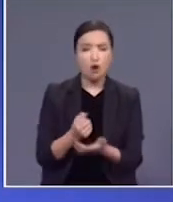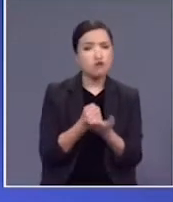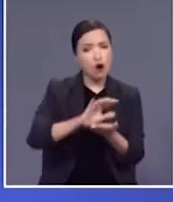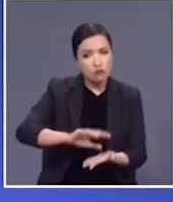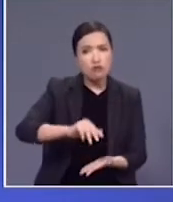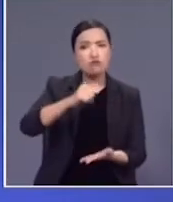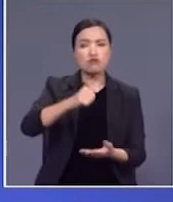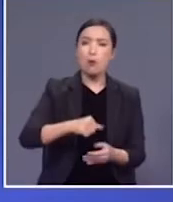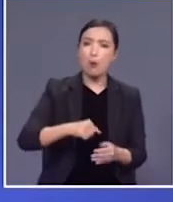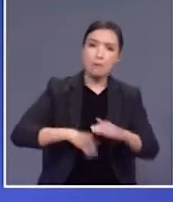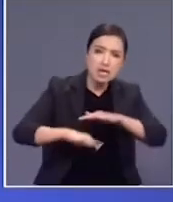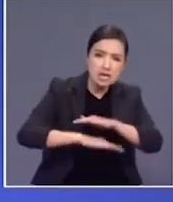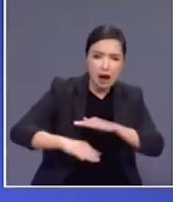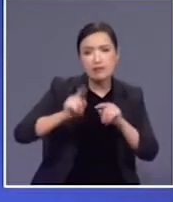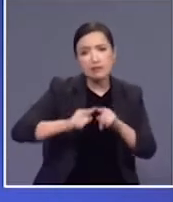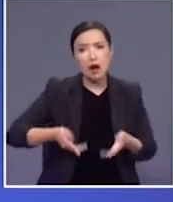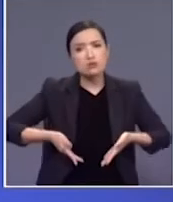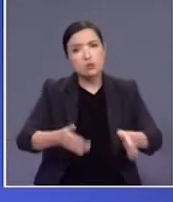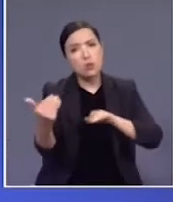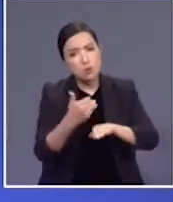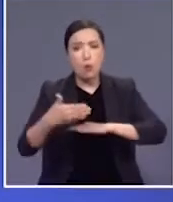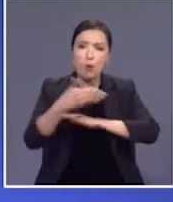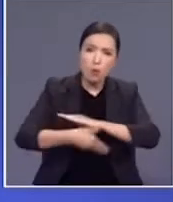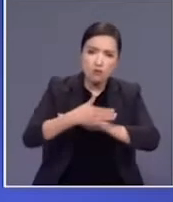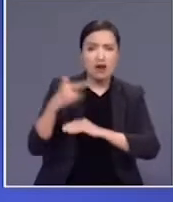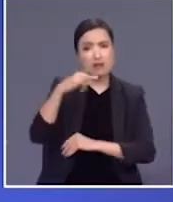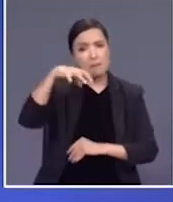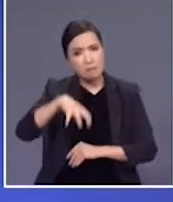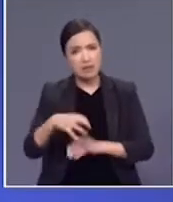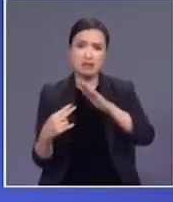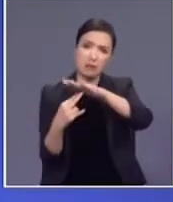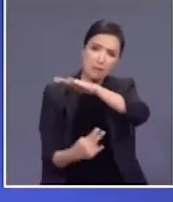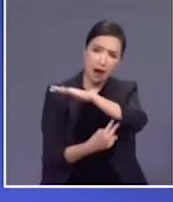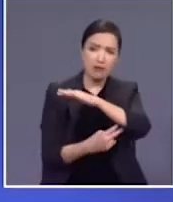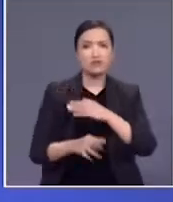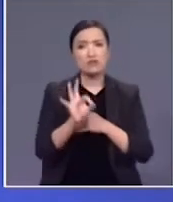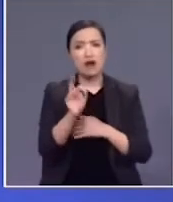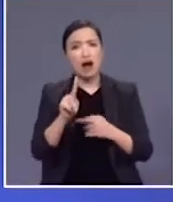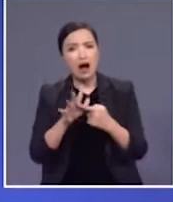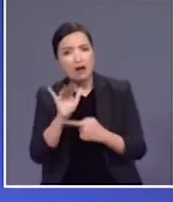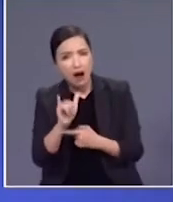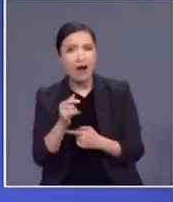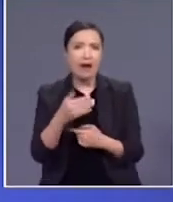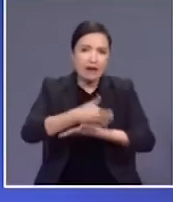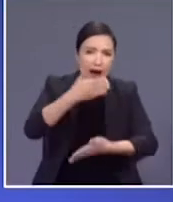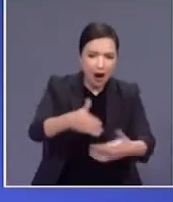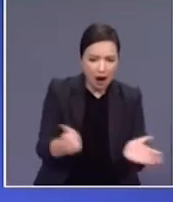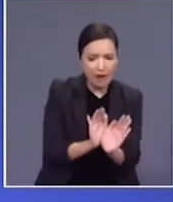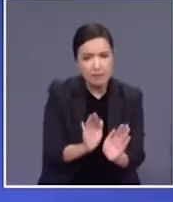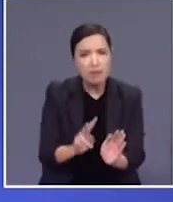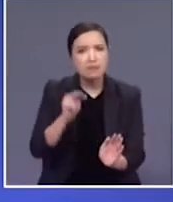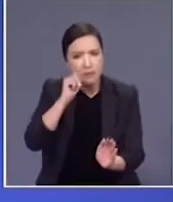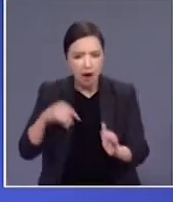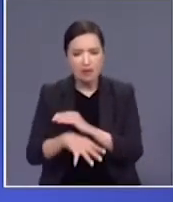าธารณูปโภคพื้นฐานถนนรางรถไฟสนามบินสะพานฝายทำนบอ่างเก็บน้ำทางระบายน้ำและสถาน